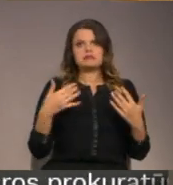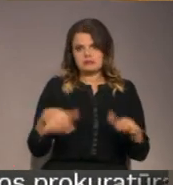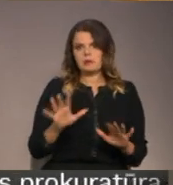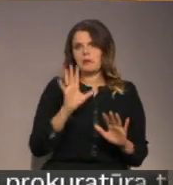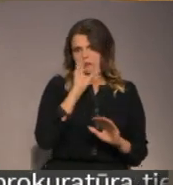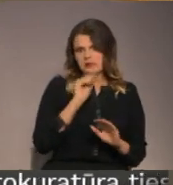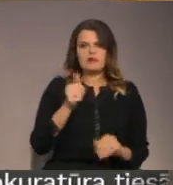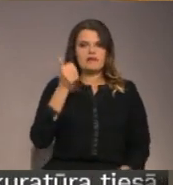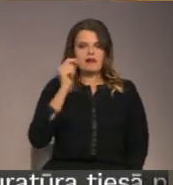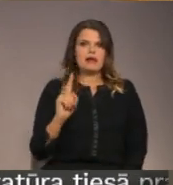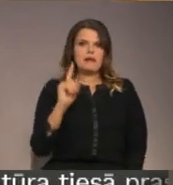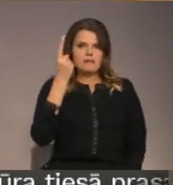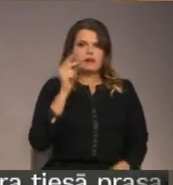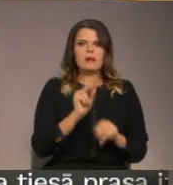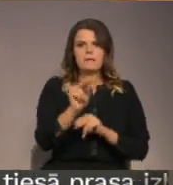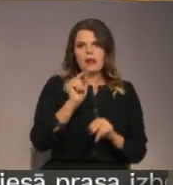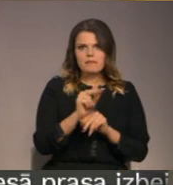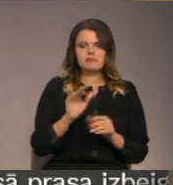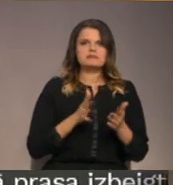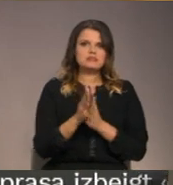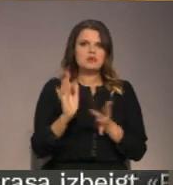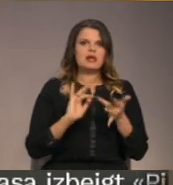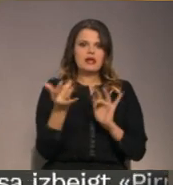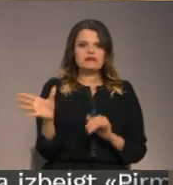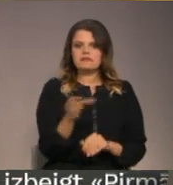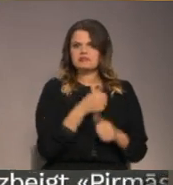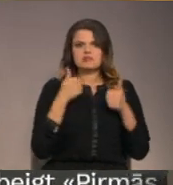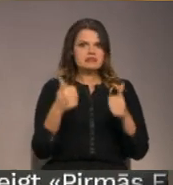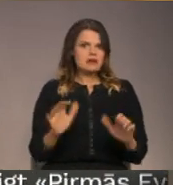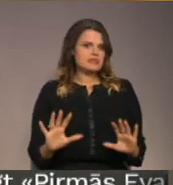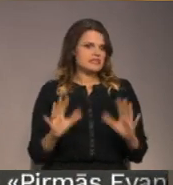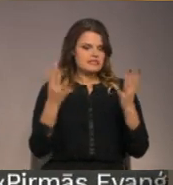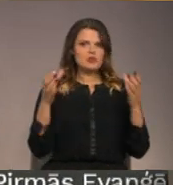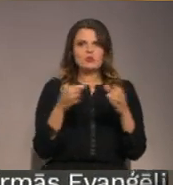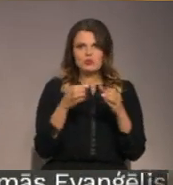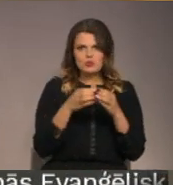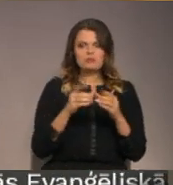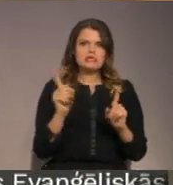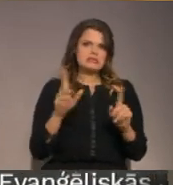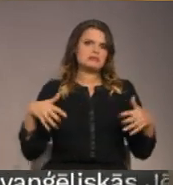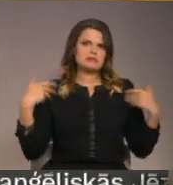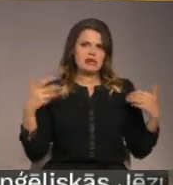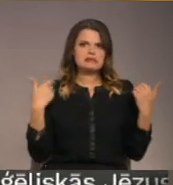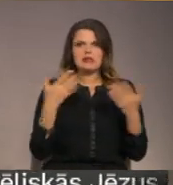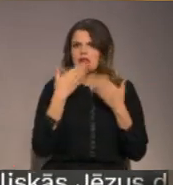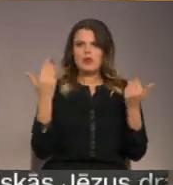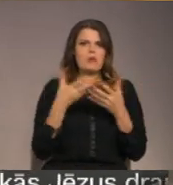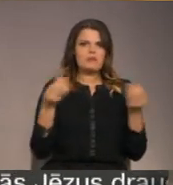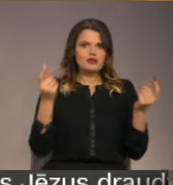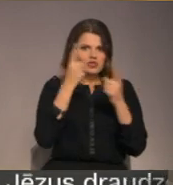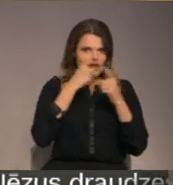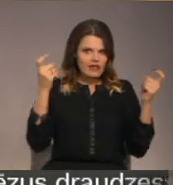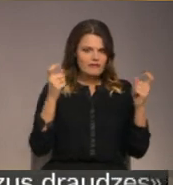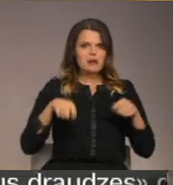izdevies. Vakar mums bija pirmās apmācības tiešsaistē. Viss ļoti labi sanāca. Grupas ir gandarītas. Nav pazaudēta